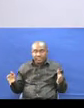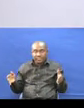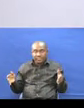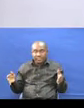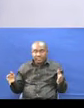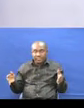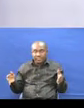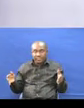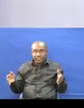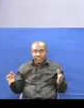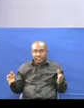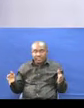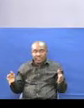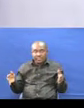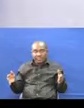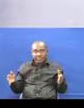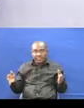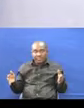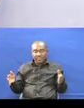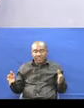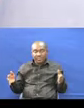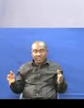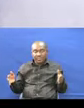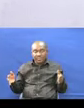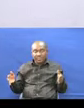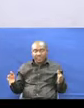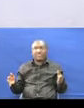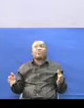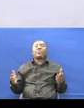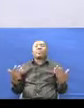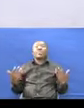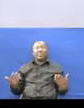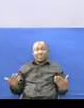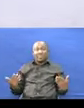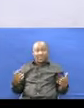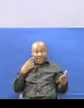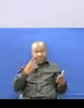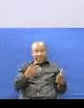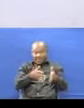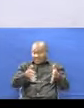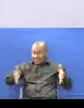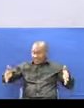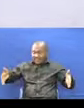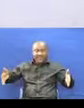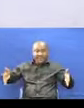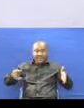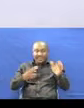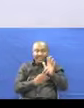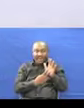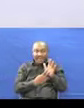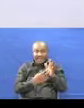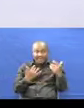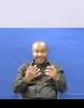katika vipande saba. Na hiki ni kipande kimoja katika vipande saba. Umeona eh? Vipande. Sasa